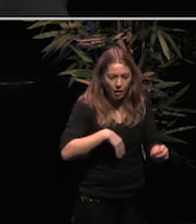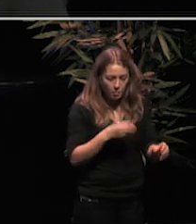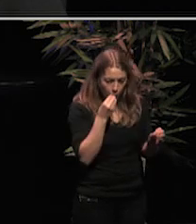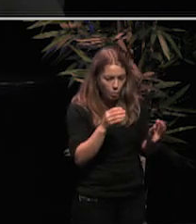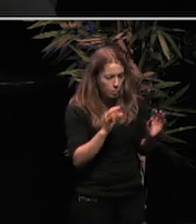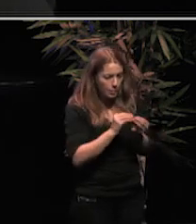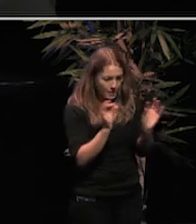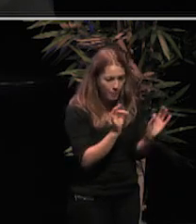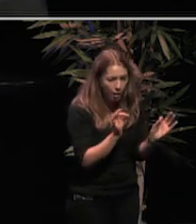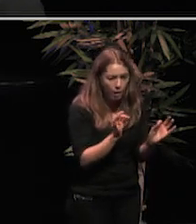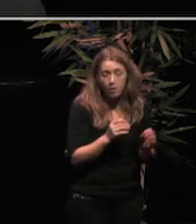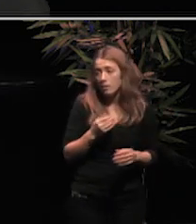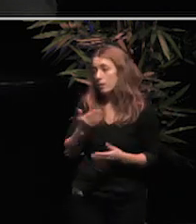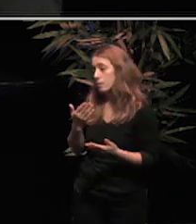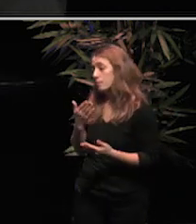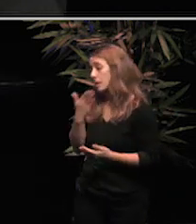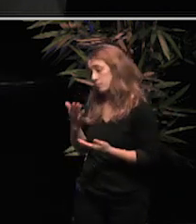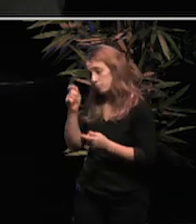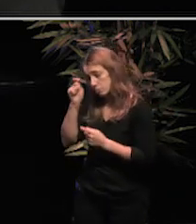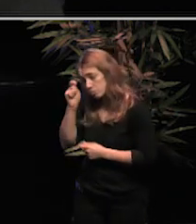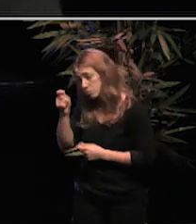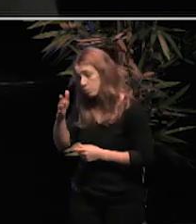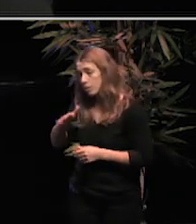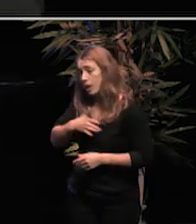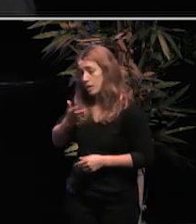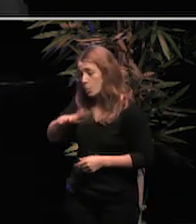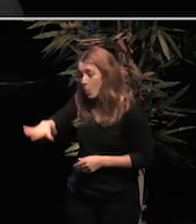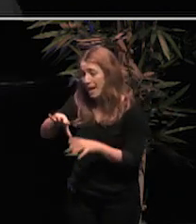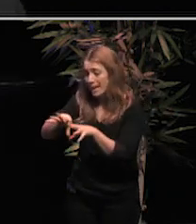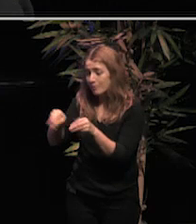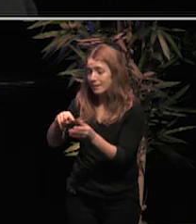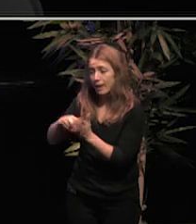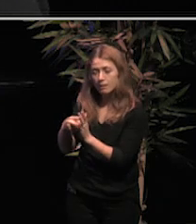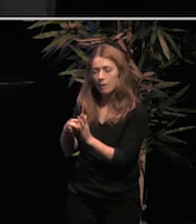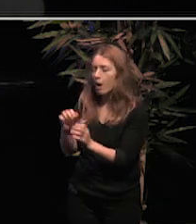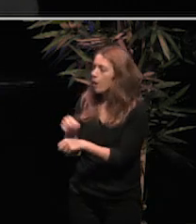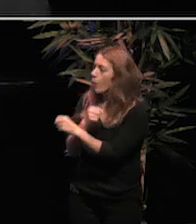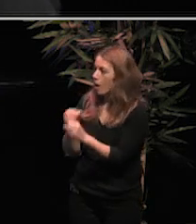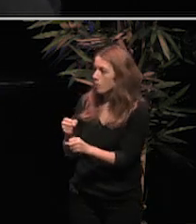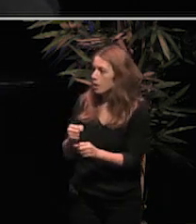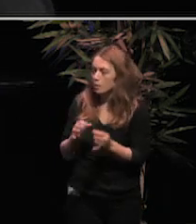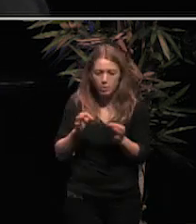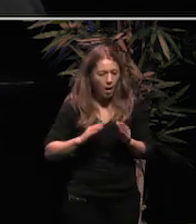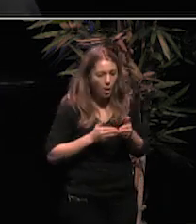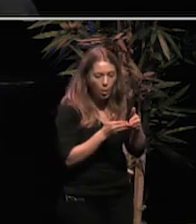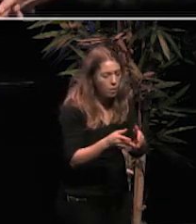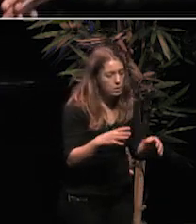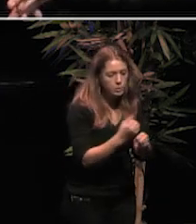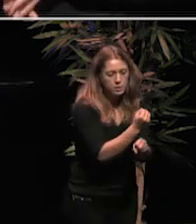Et voilà, je tiens à les remercier parce que c'est grâce à une équipe technique exceptionnelle que la course a pu se réaliser de cette